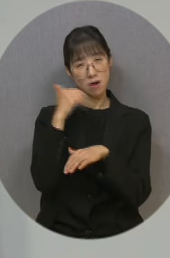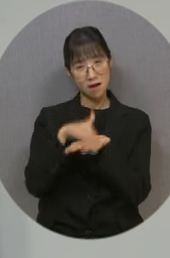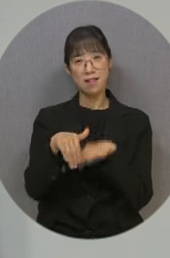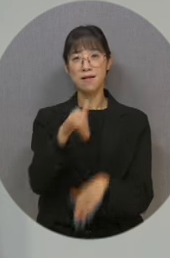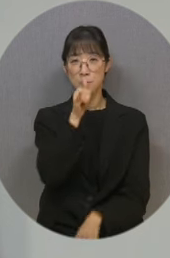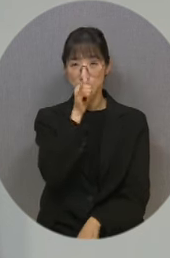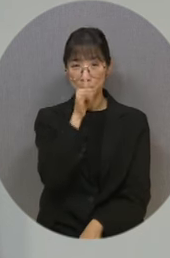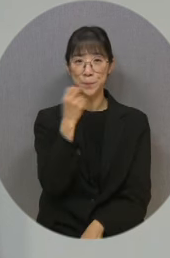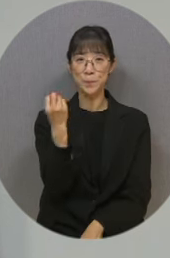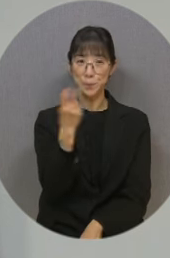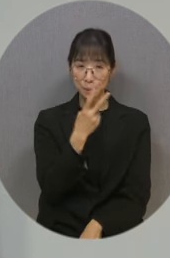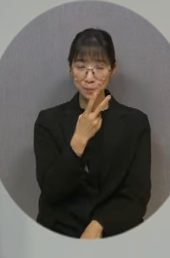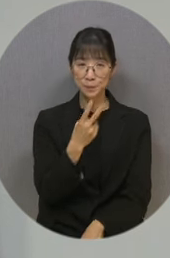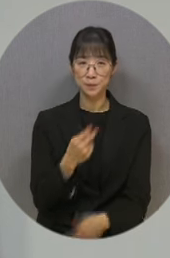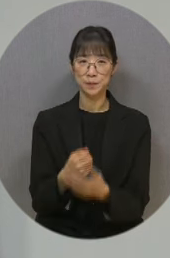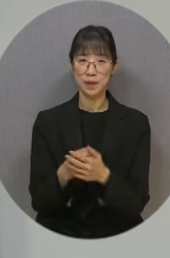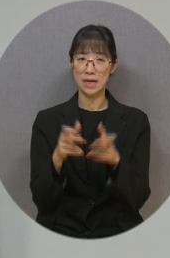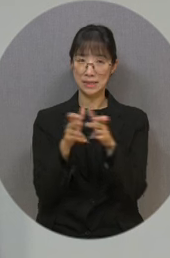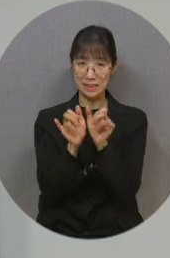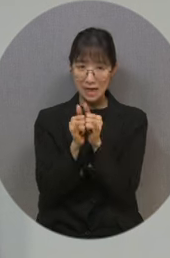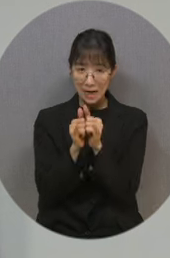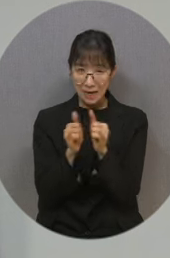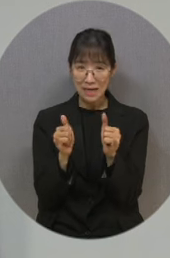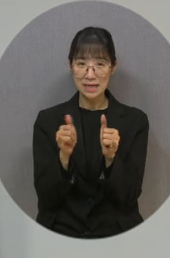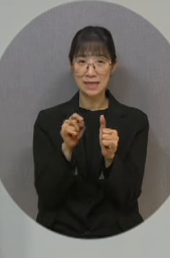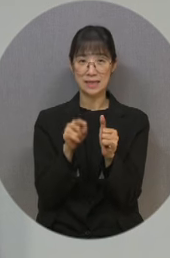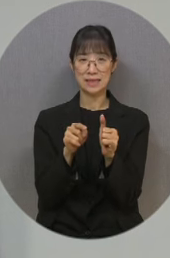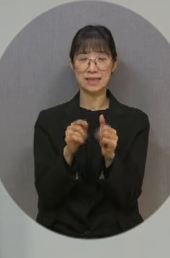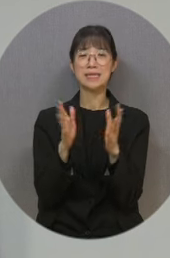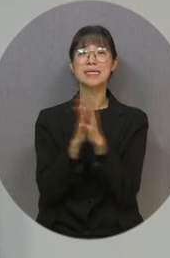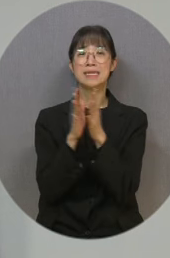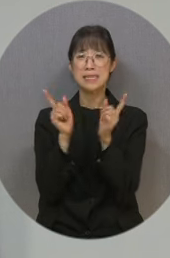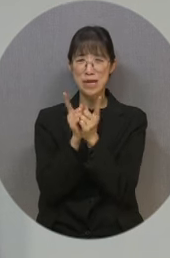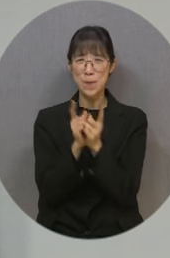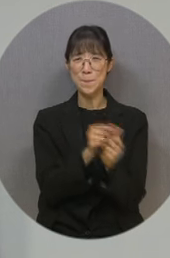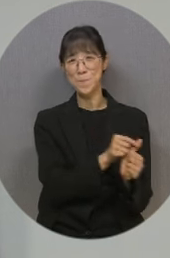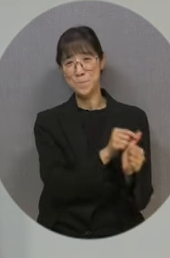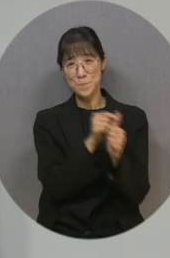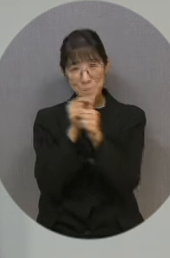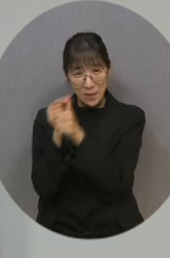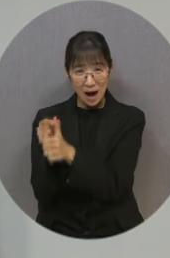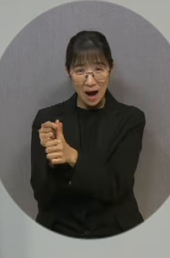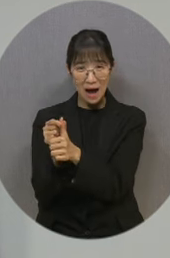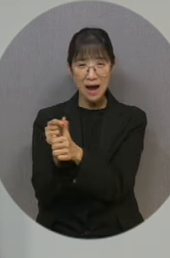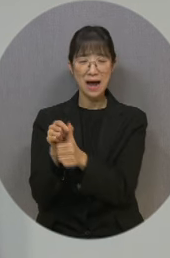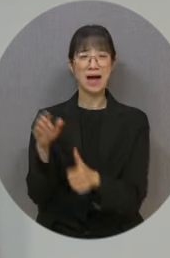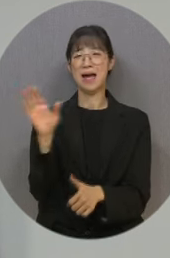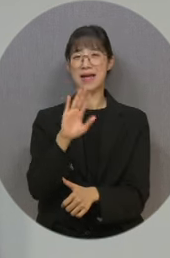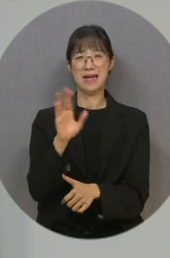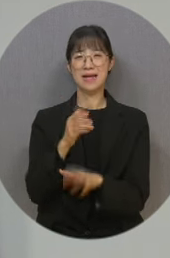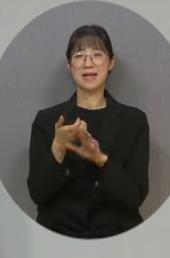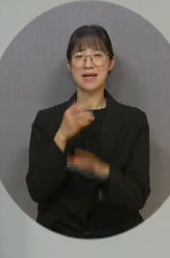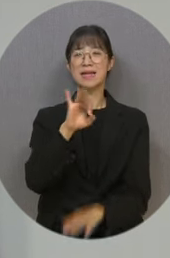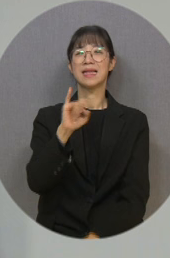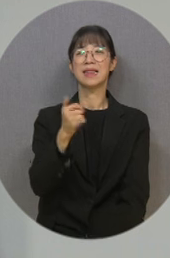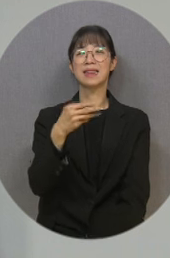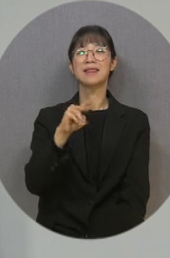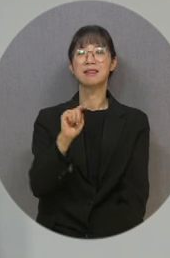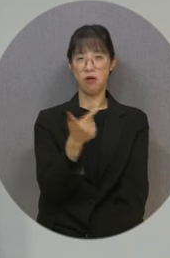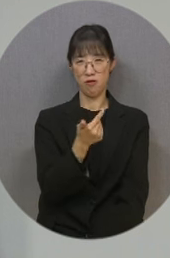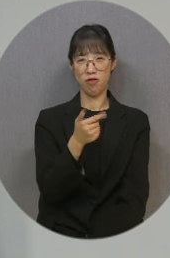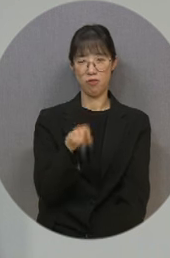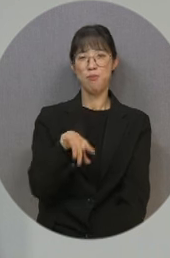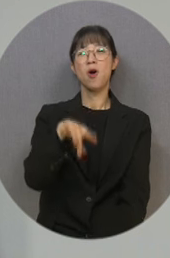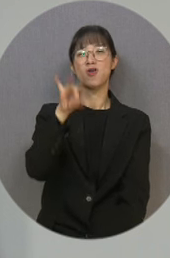있고요 그 외에도이 장애인분들이 직접 어 채용되는 거보다는 인턴